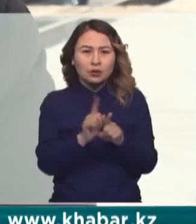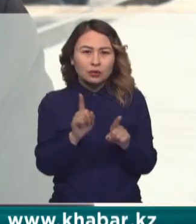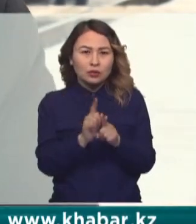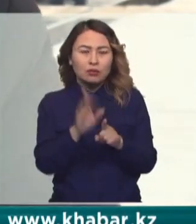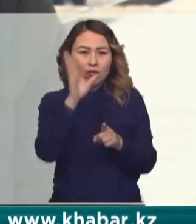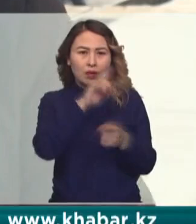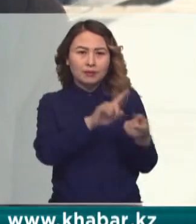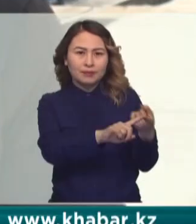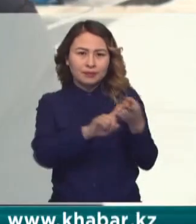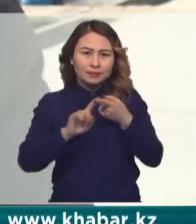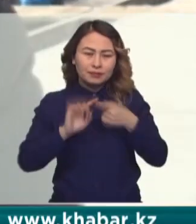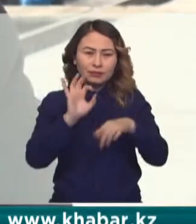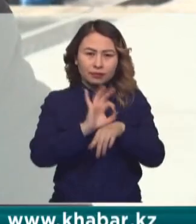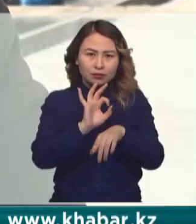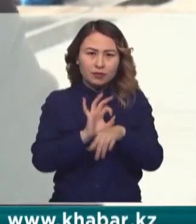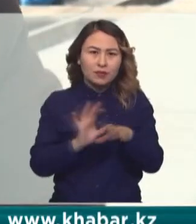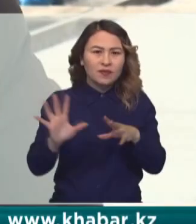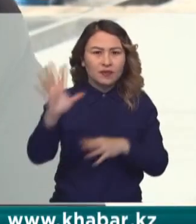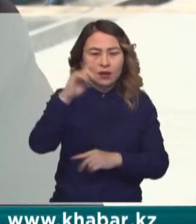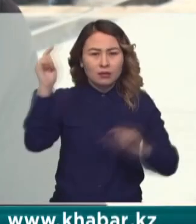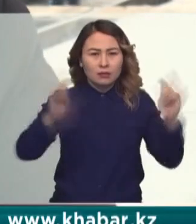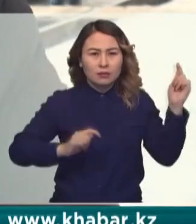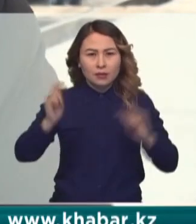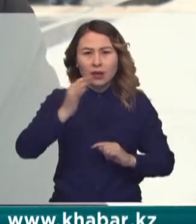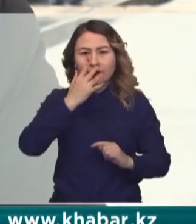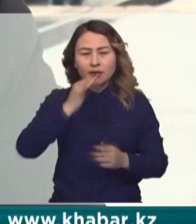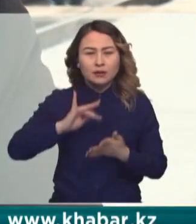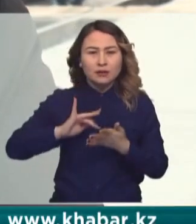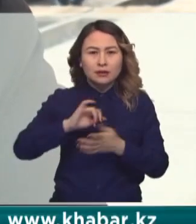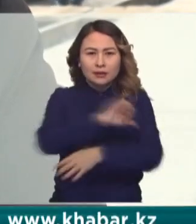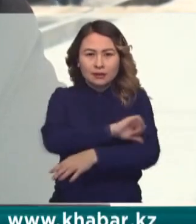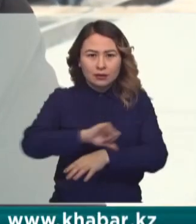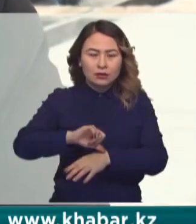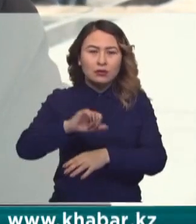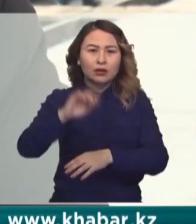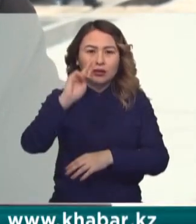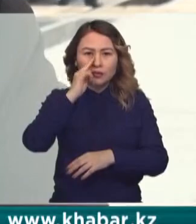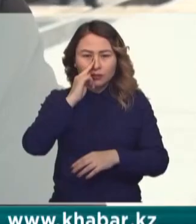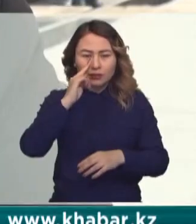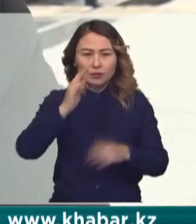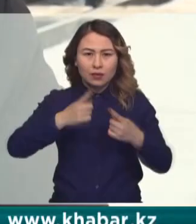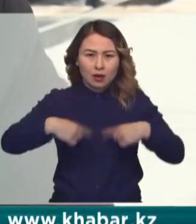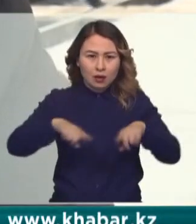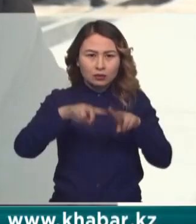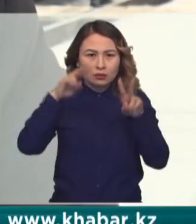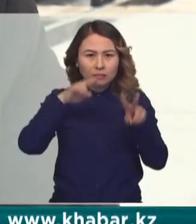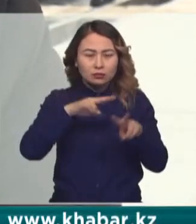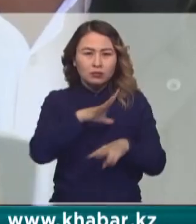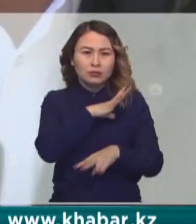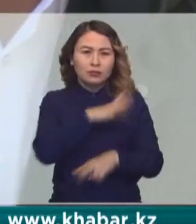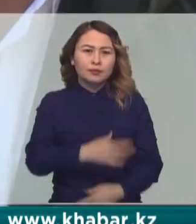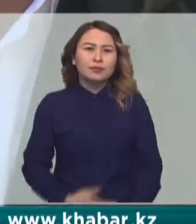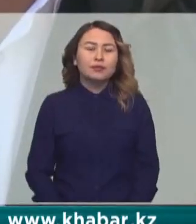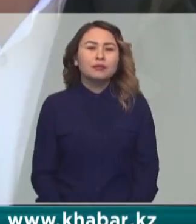қабылдап алуы мүмкін. Қазір барлық шетелден келген азаматтар мынау Шымкенттегі медициналық ұйымдармен бақылауға алынған.